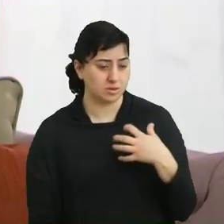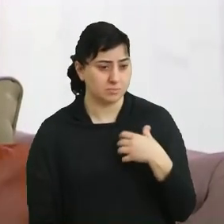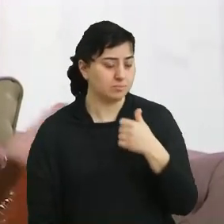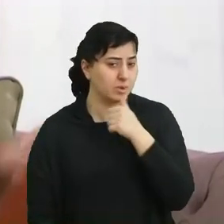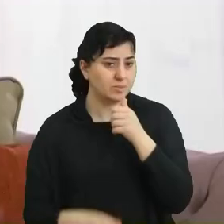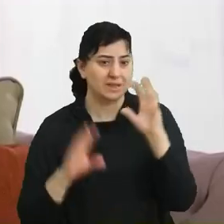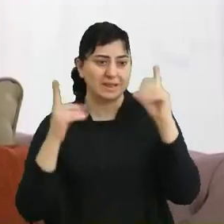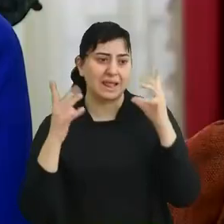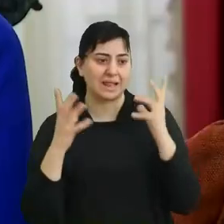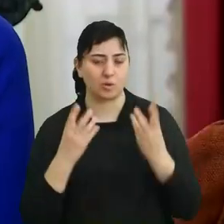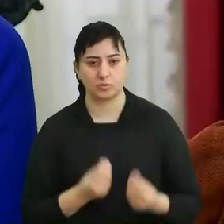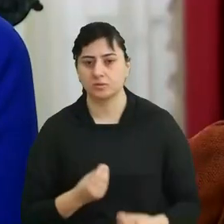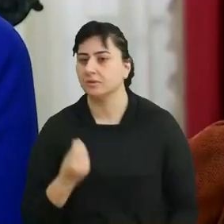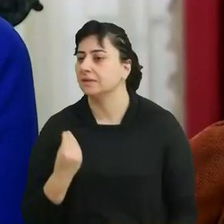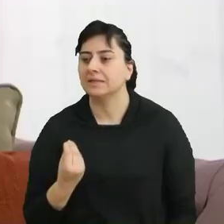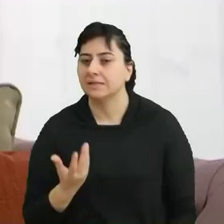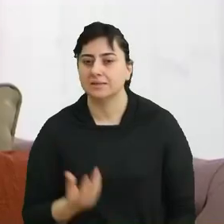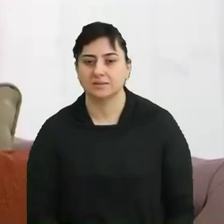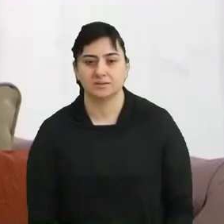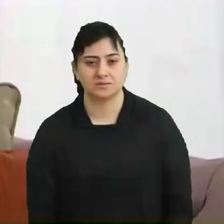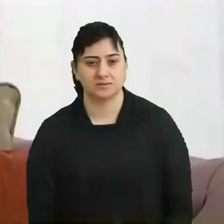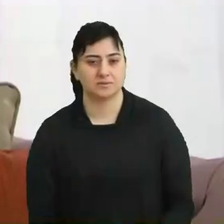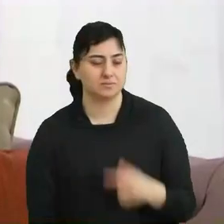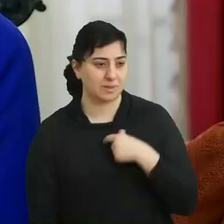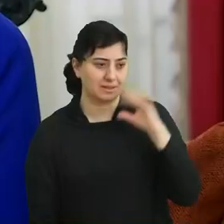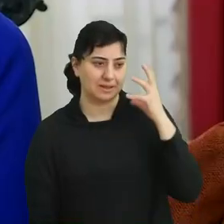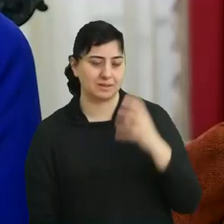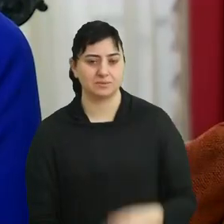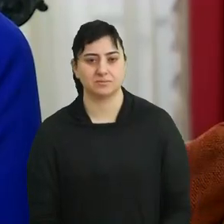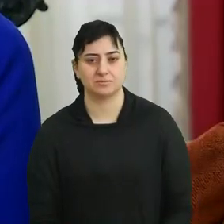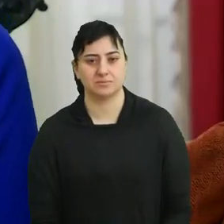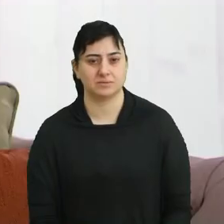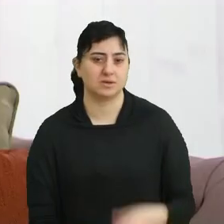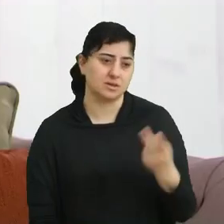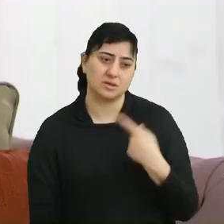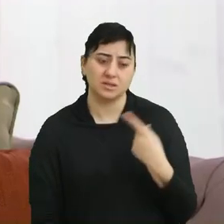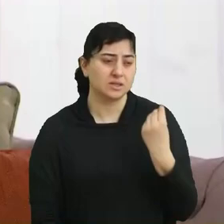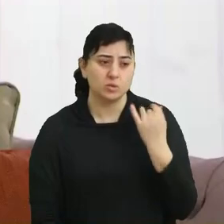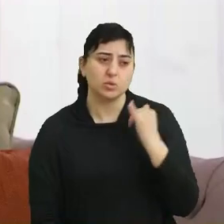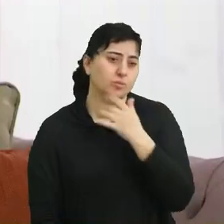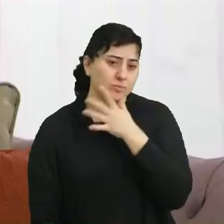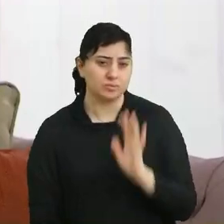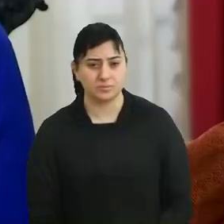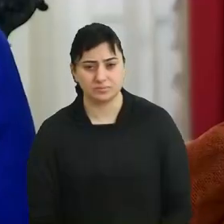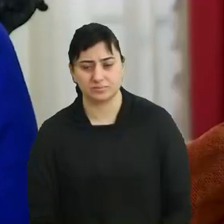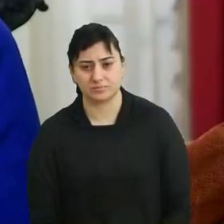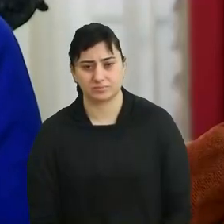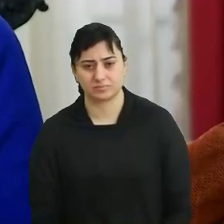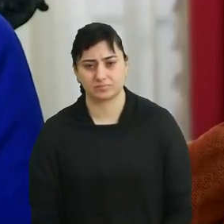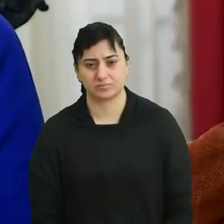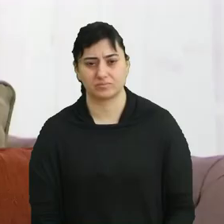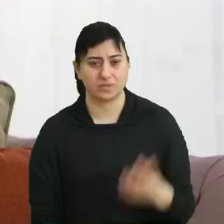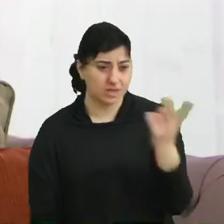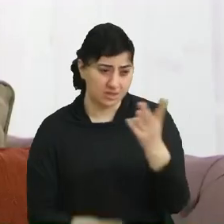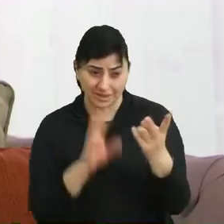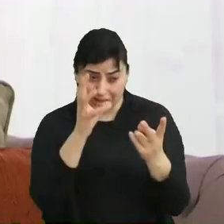Anişkom'la Babişkom delirdi. İyi haber ne peki? Ben delirdim. Yani hangisi iyi, hangisi kötü karar veremedim yani. Onların